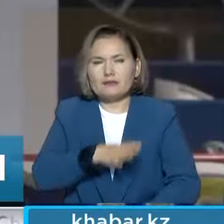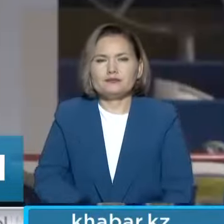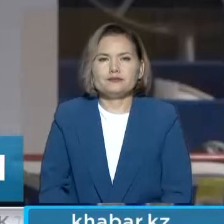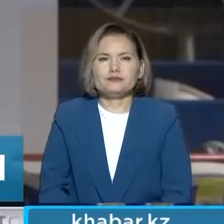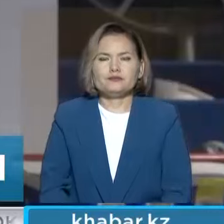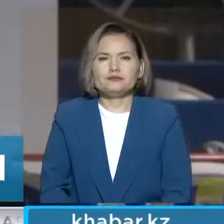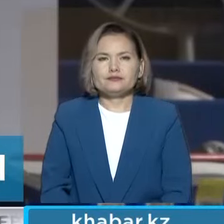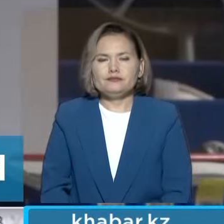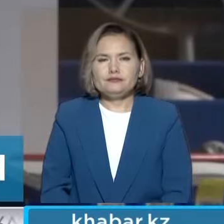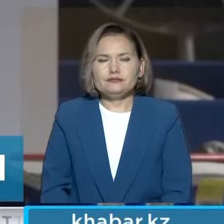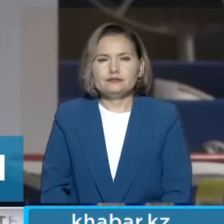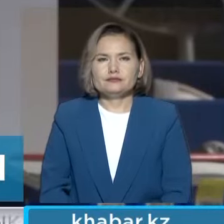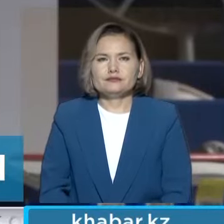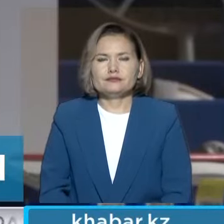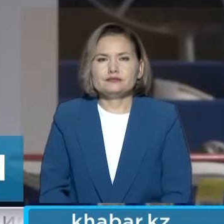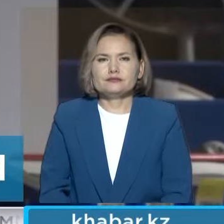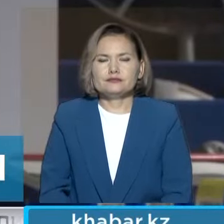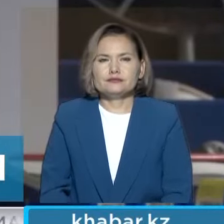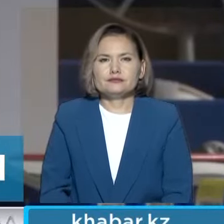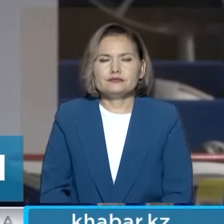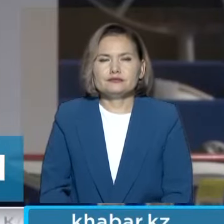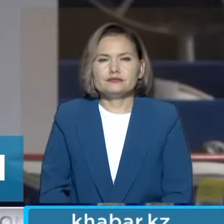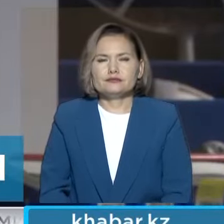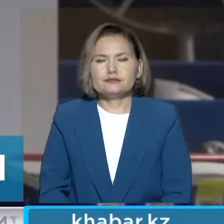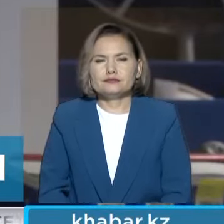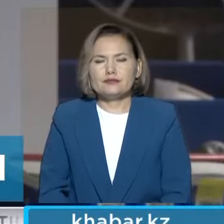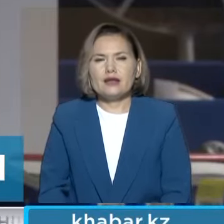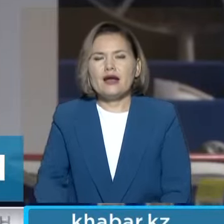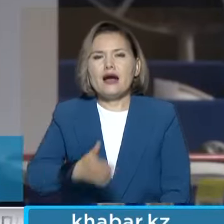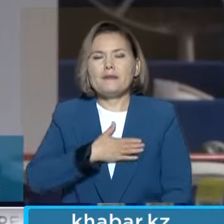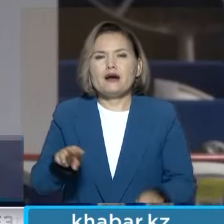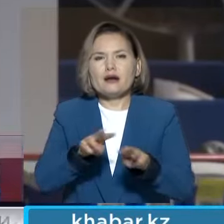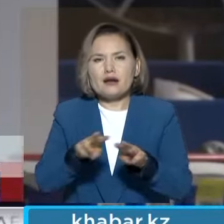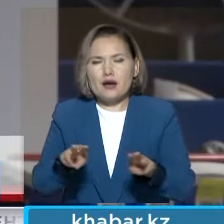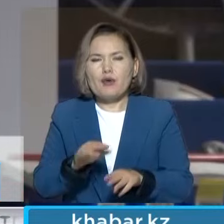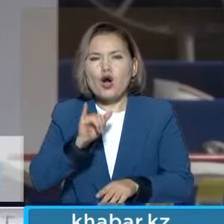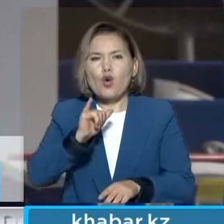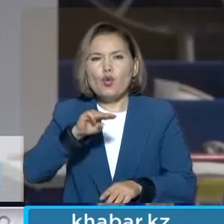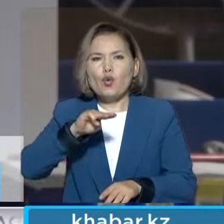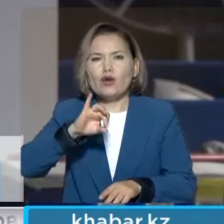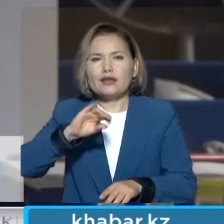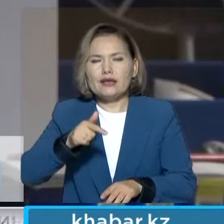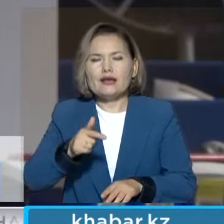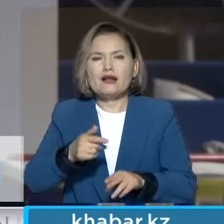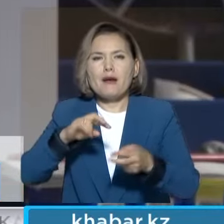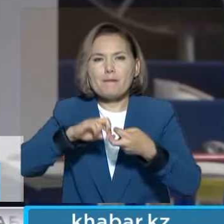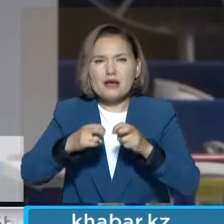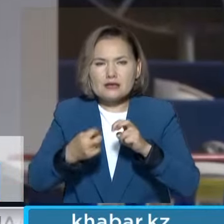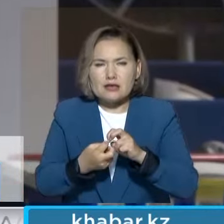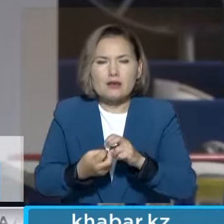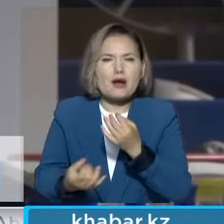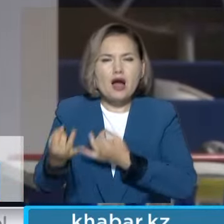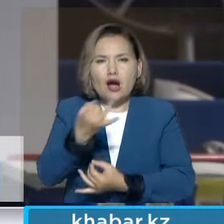Наше министерство, по крайней мере, не будет поднимать больше вопрос. Біздің министерлік өтел алыммен алғашқы тіркеуге қатысты мәселен енді